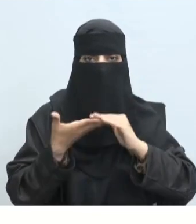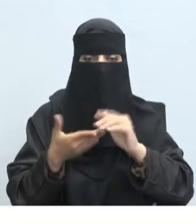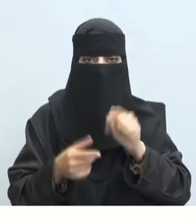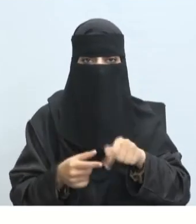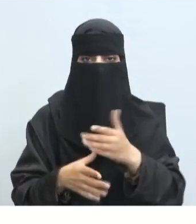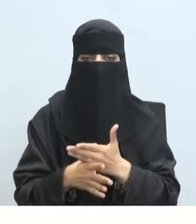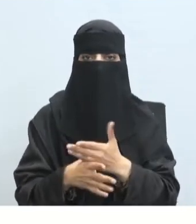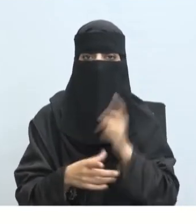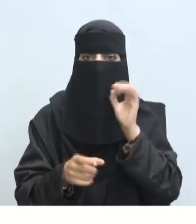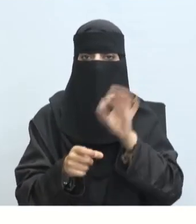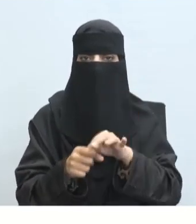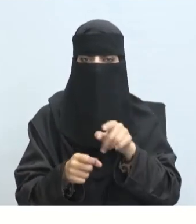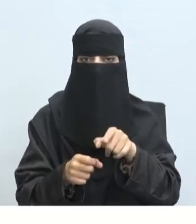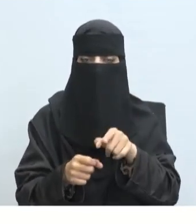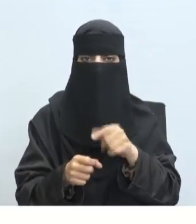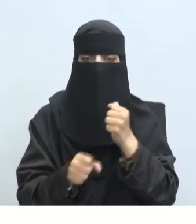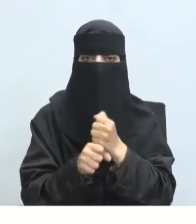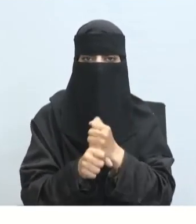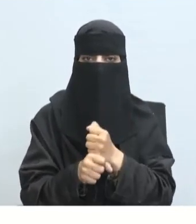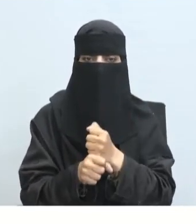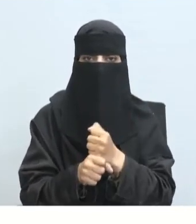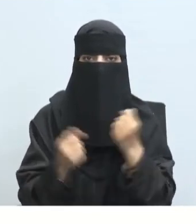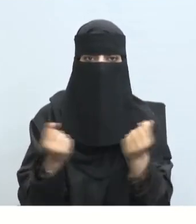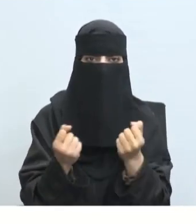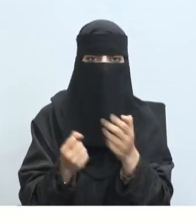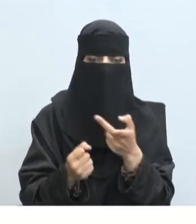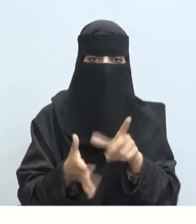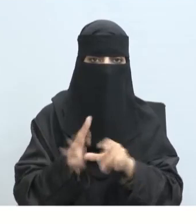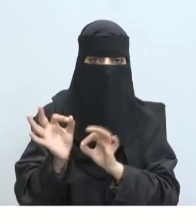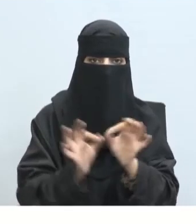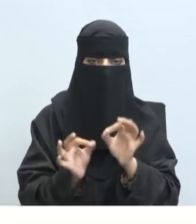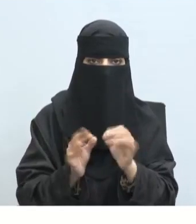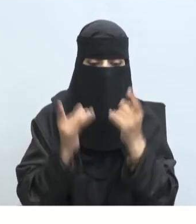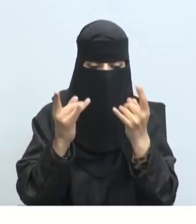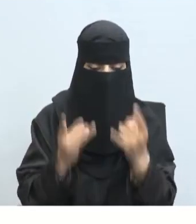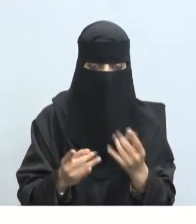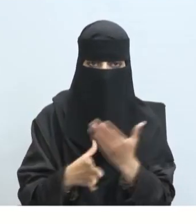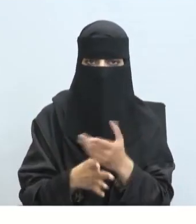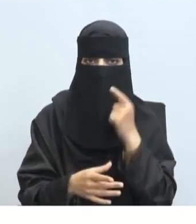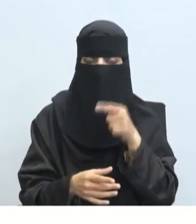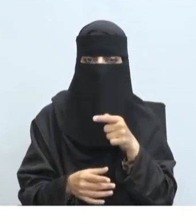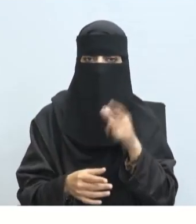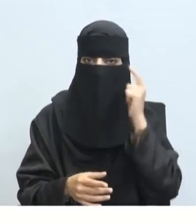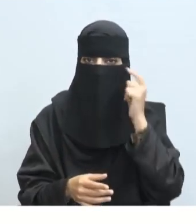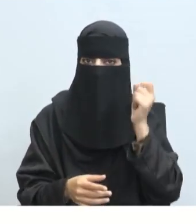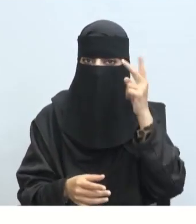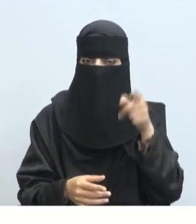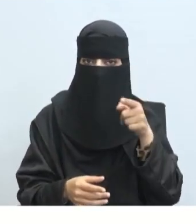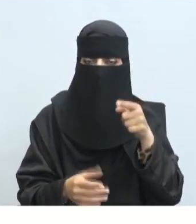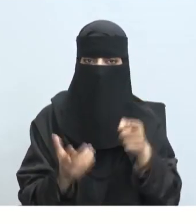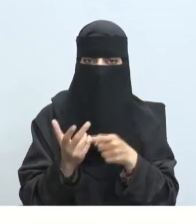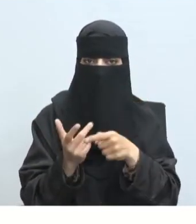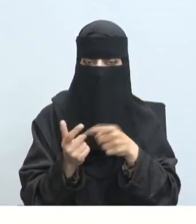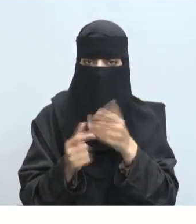تحتاج الى ان يكون هنالك تطبيق للفعاليه للاستراتيجيه بالشكل الصحيح وذكرنا العصف الذهني عاده لا نقيم